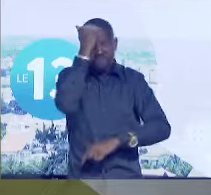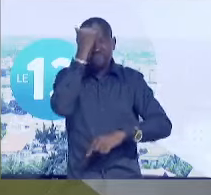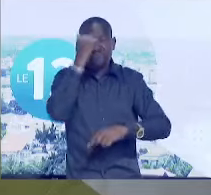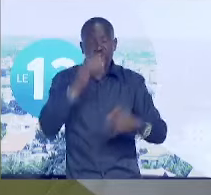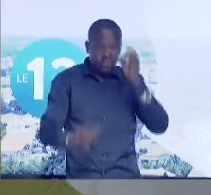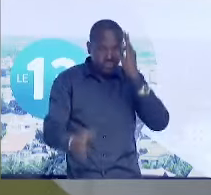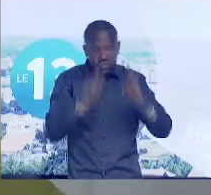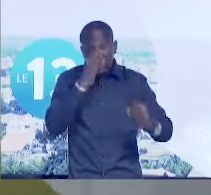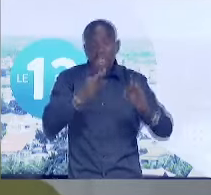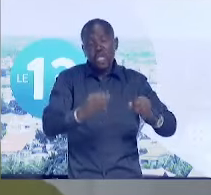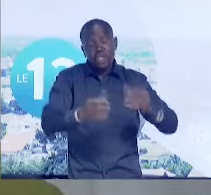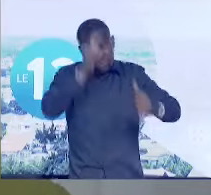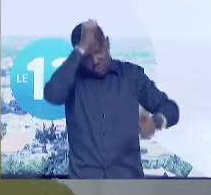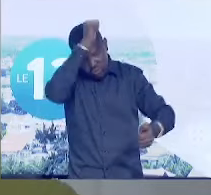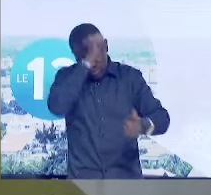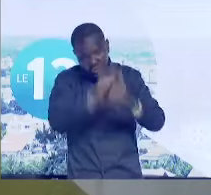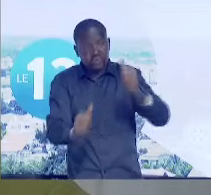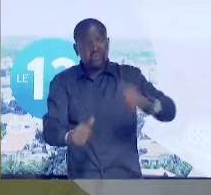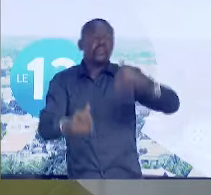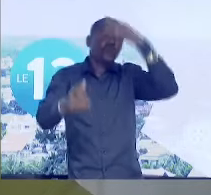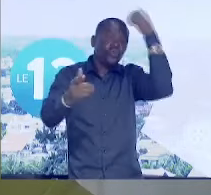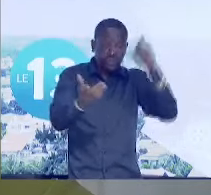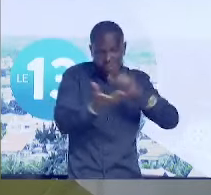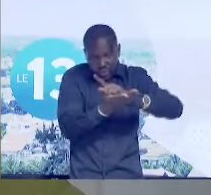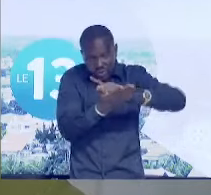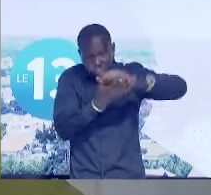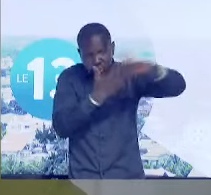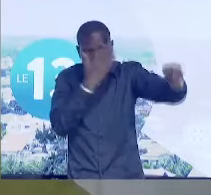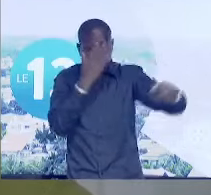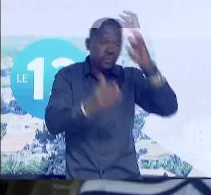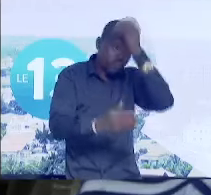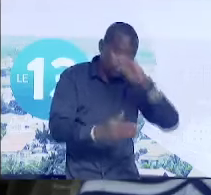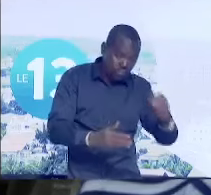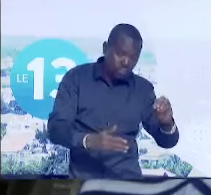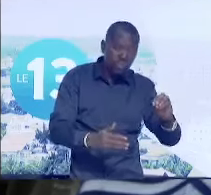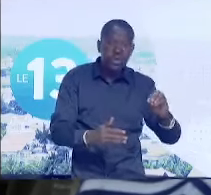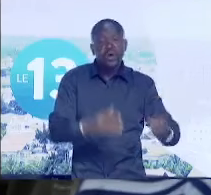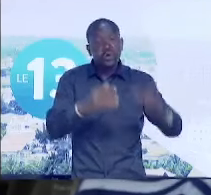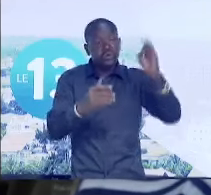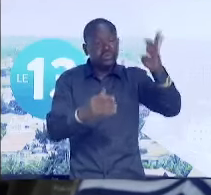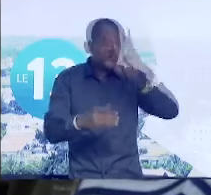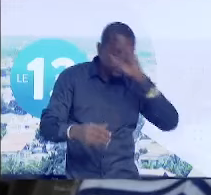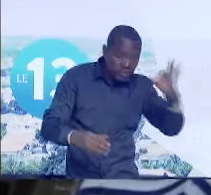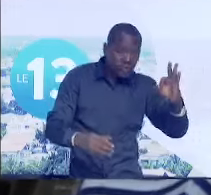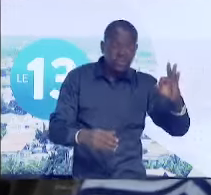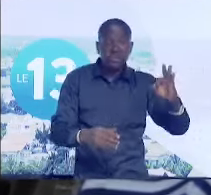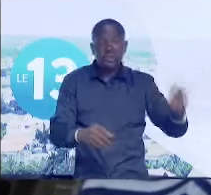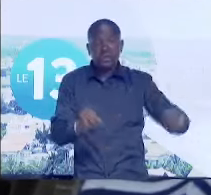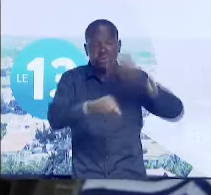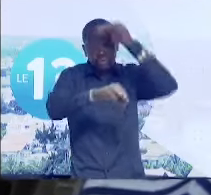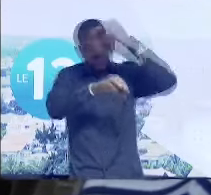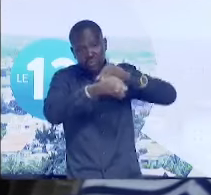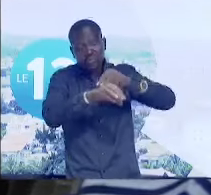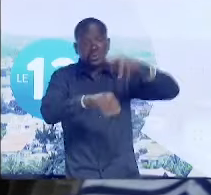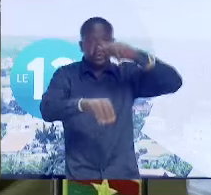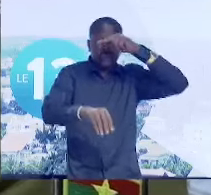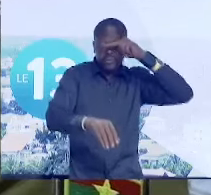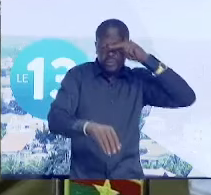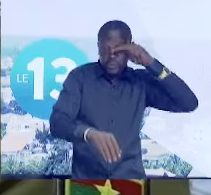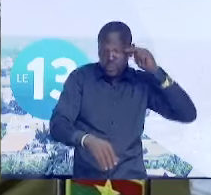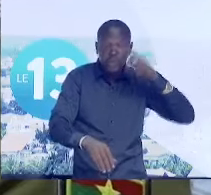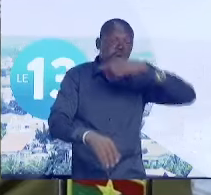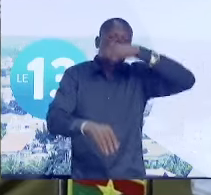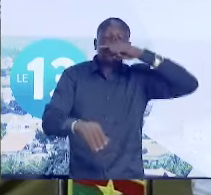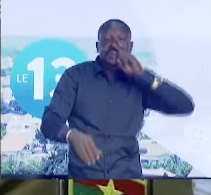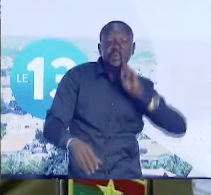tribunaux se déroule sur une semaine dans la capitale burkinabé. Le Burkina Faso, le Mali, le Niger, le Gabon